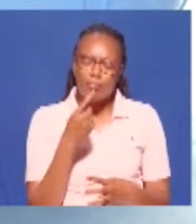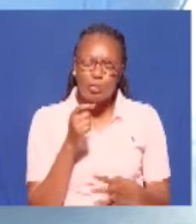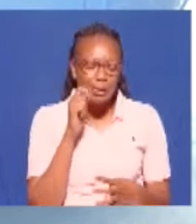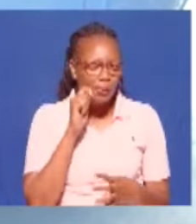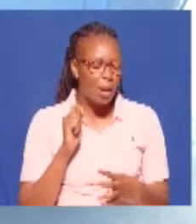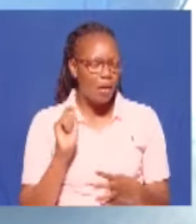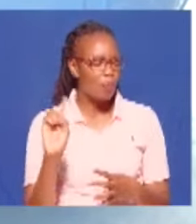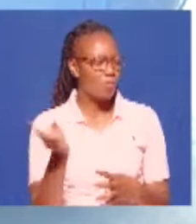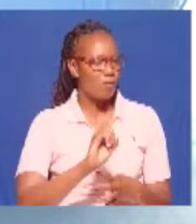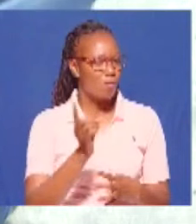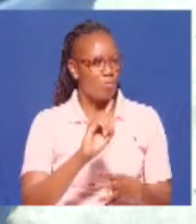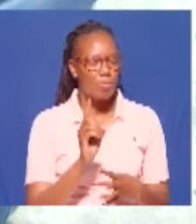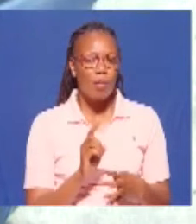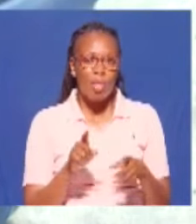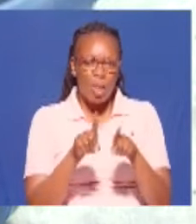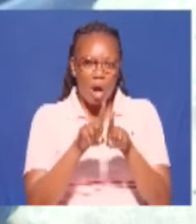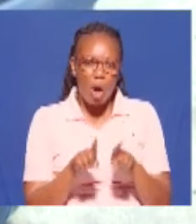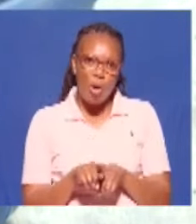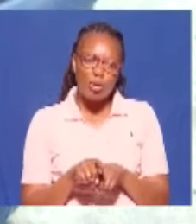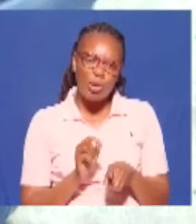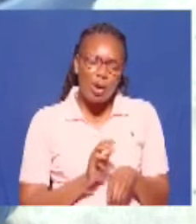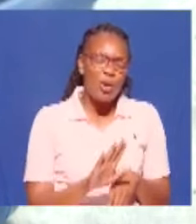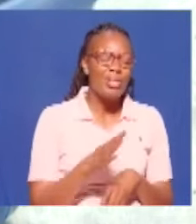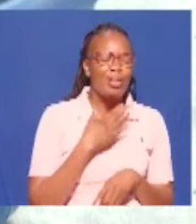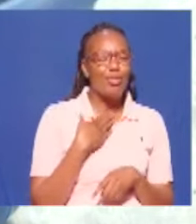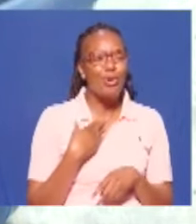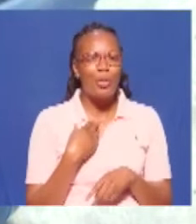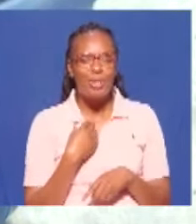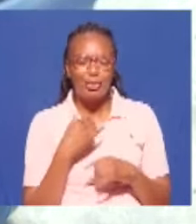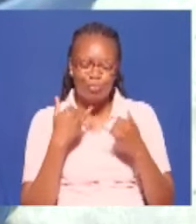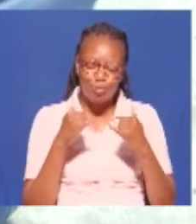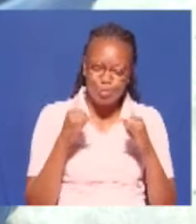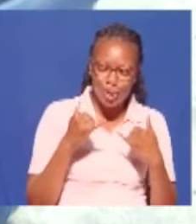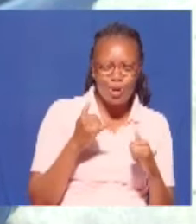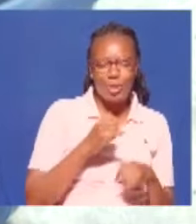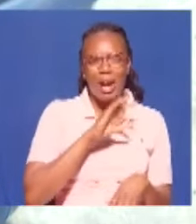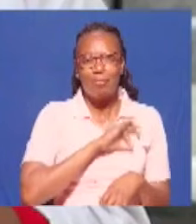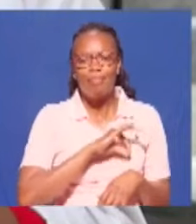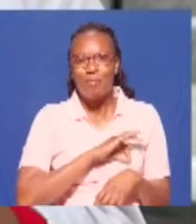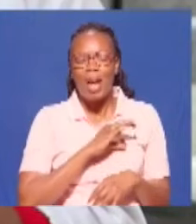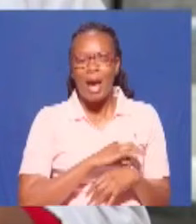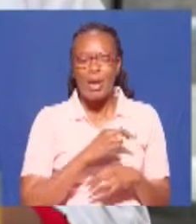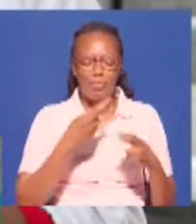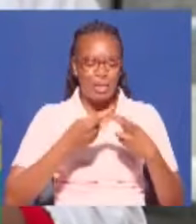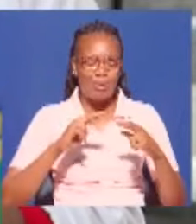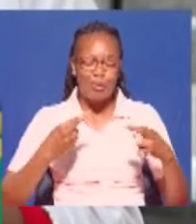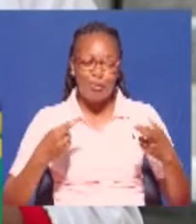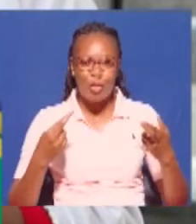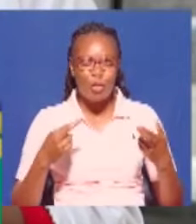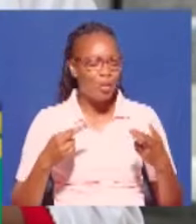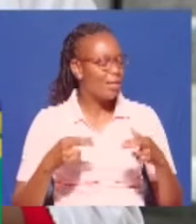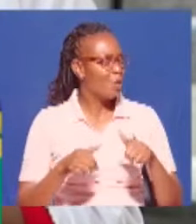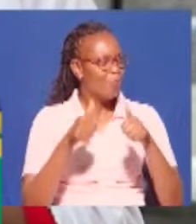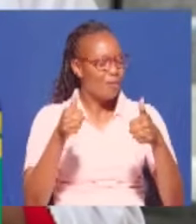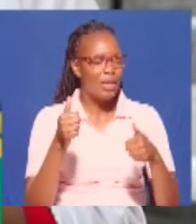and also to those who wenye wanataka tu kuwa nutritionally benefited by mushrooms, because mushroom have a